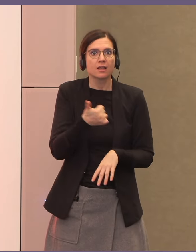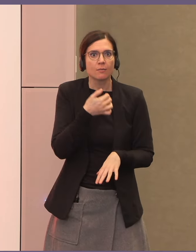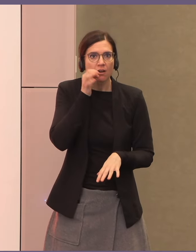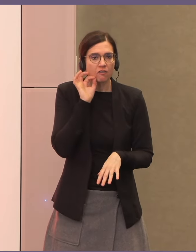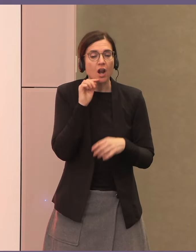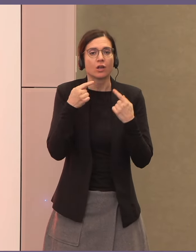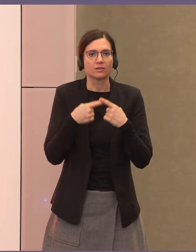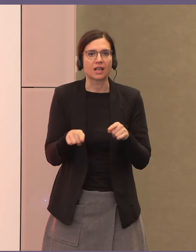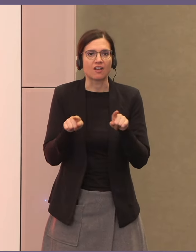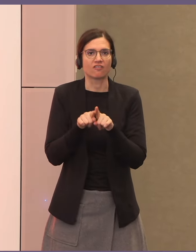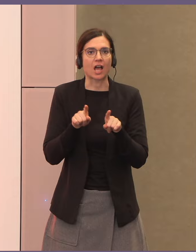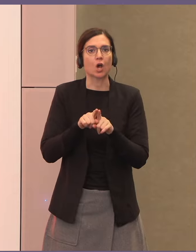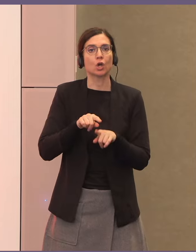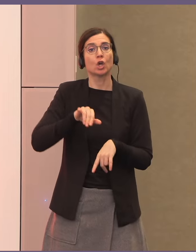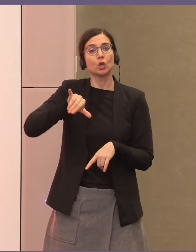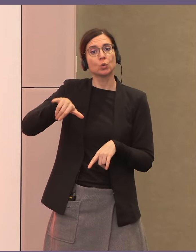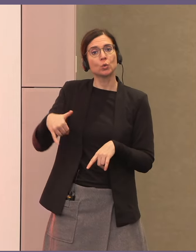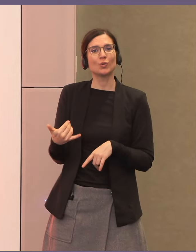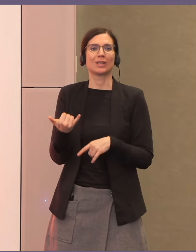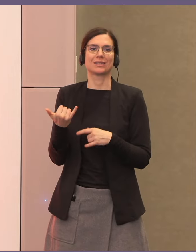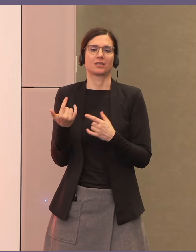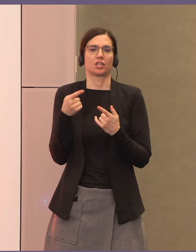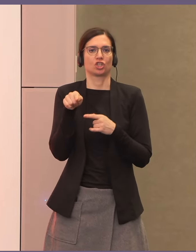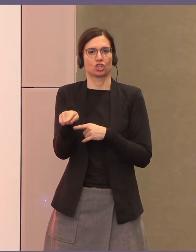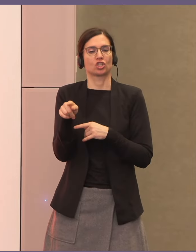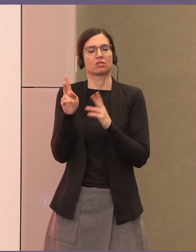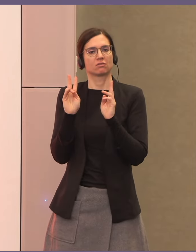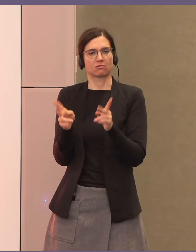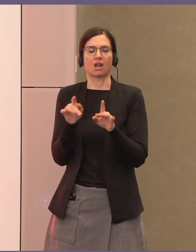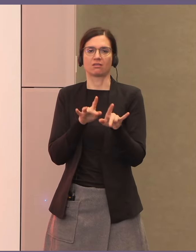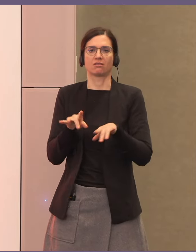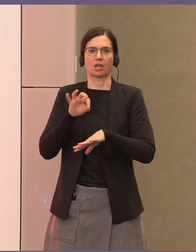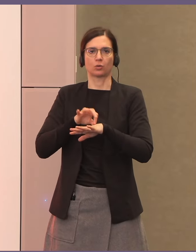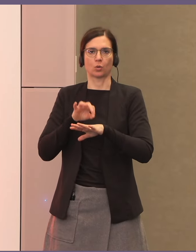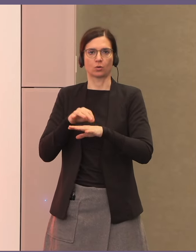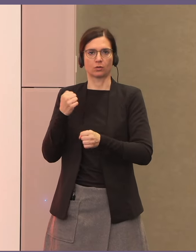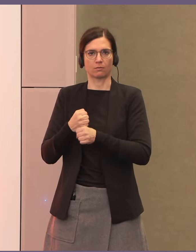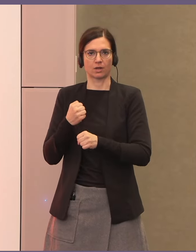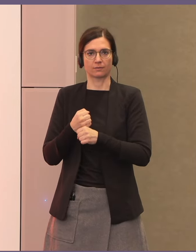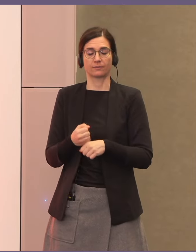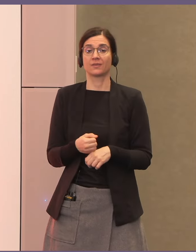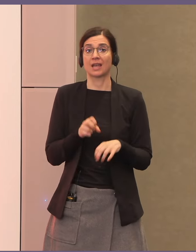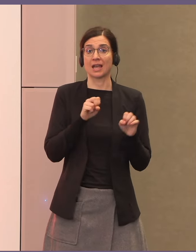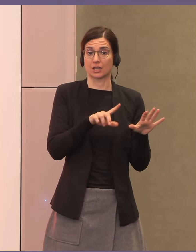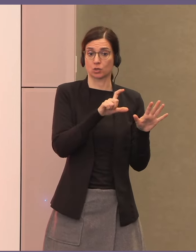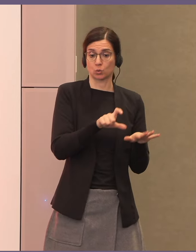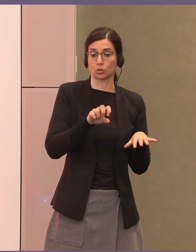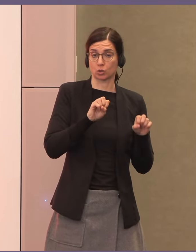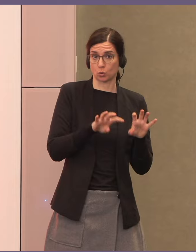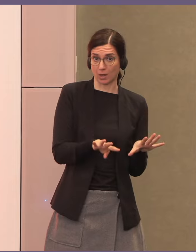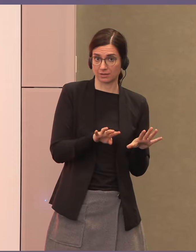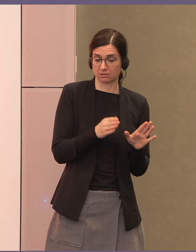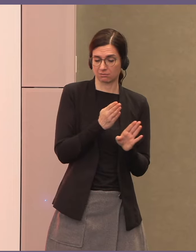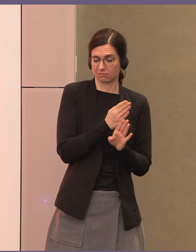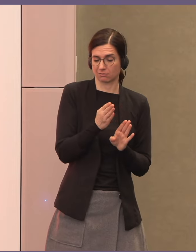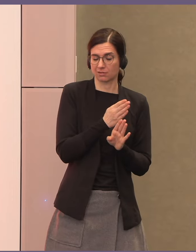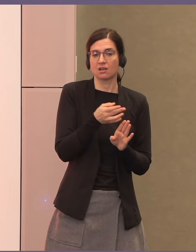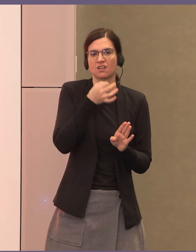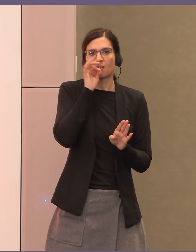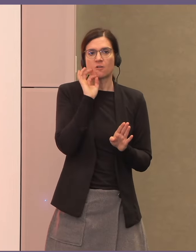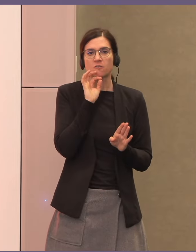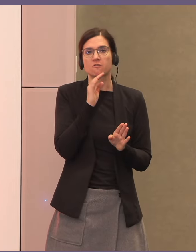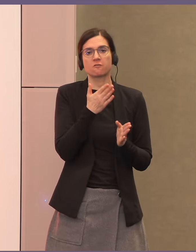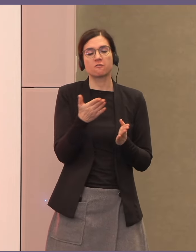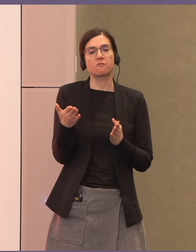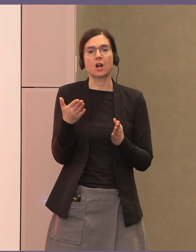gestattet, an den juridischen Fakultäten zu promovieren. 1918-19, also in der Zeit, in der Frauen in der